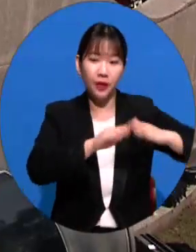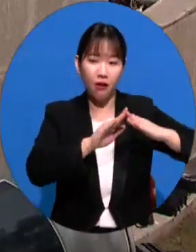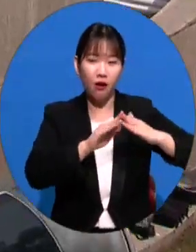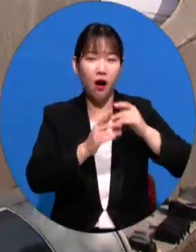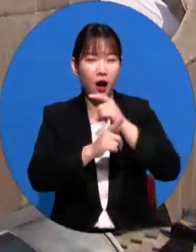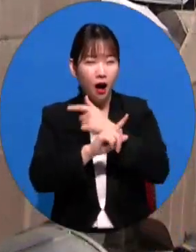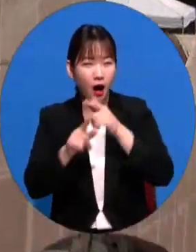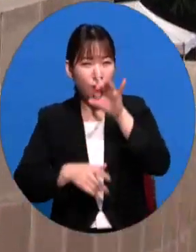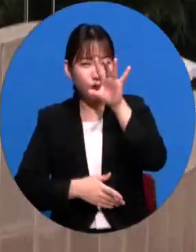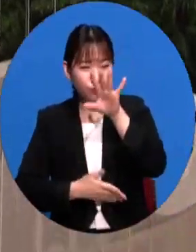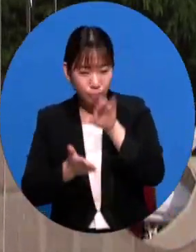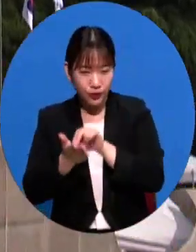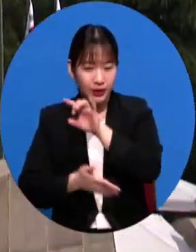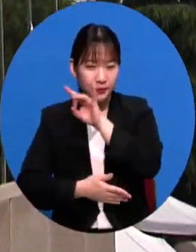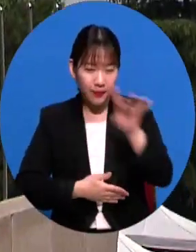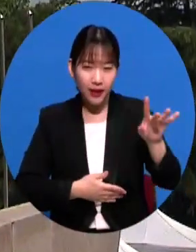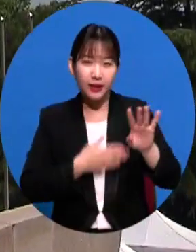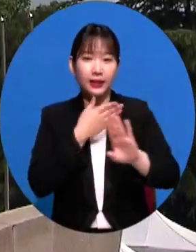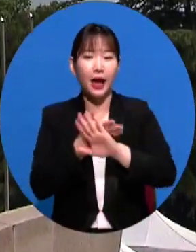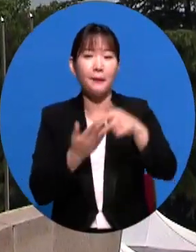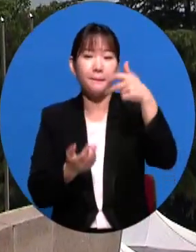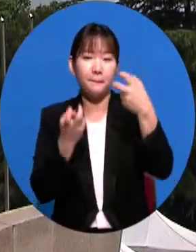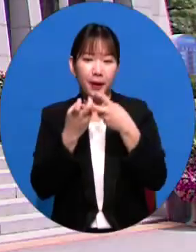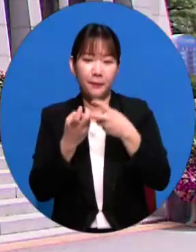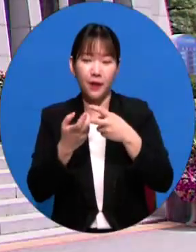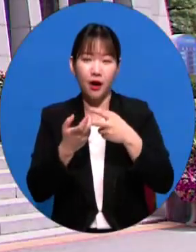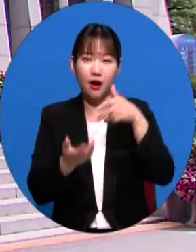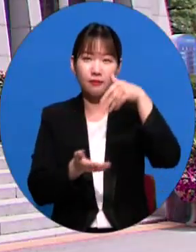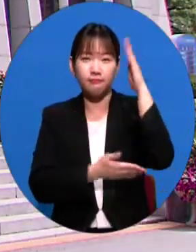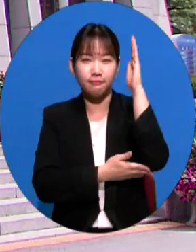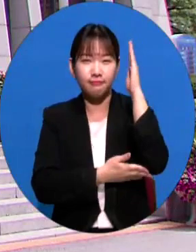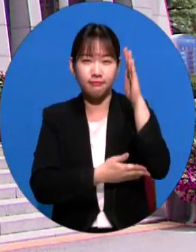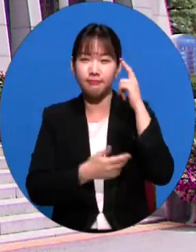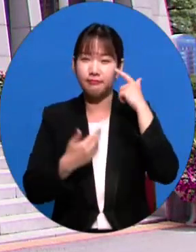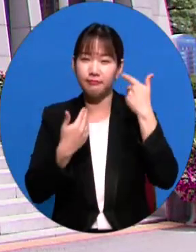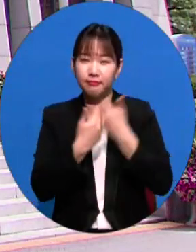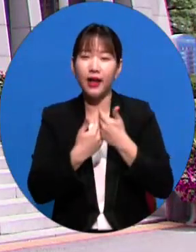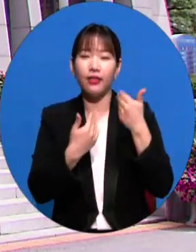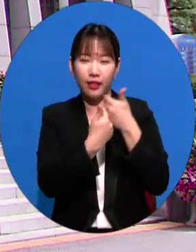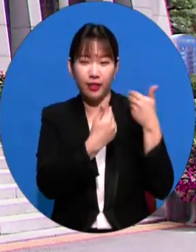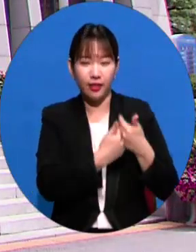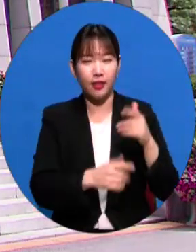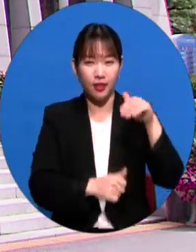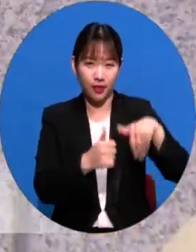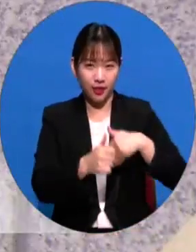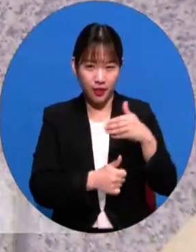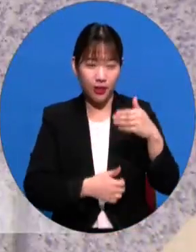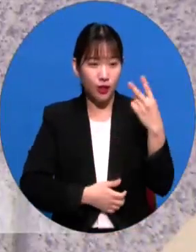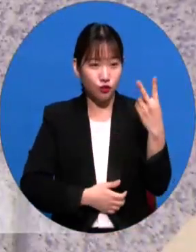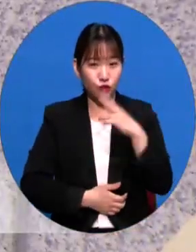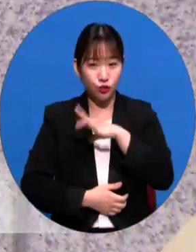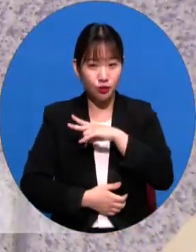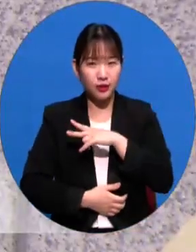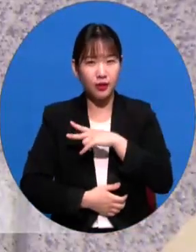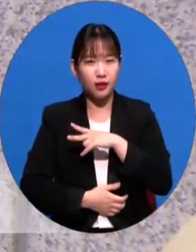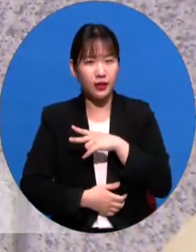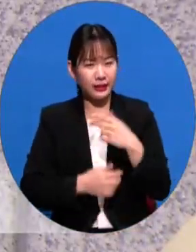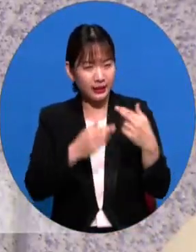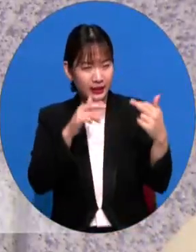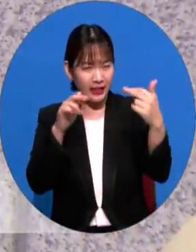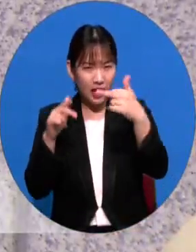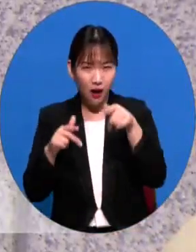현안마다 방범론을 달리하며 대립각을 세워 왔습니다 더 큰 문제는 두 국회의원들의 소모적